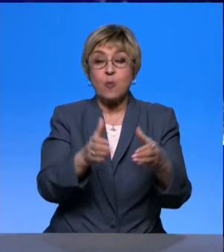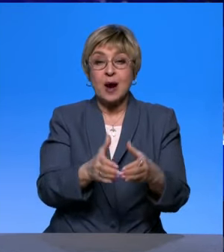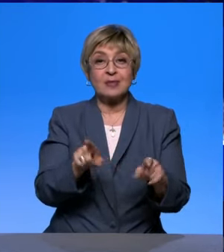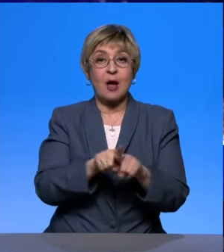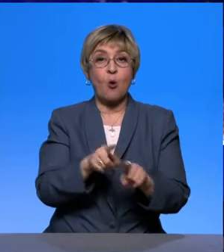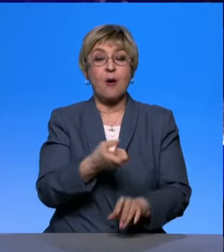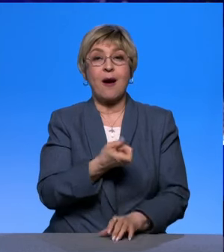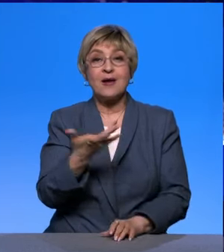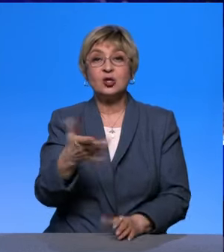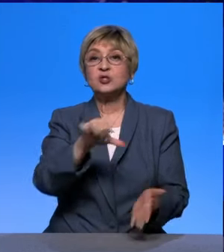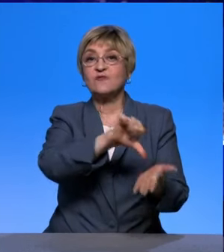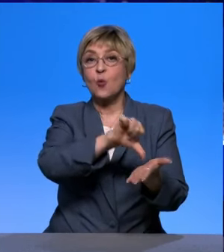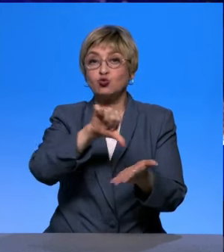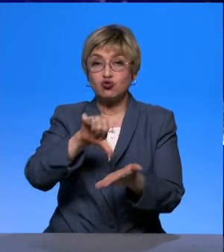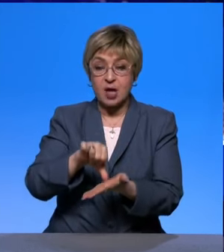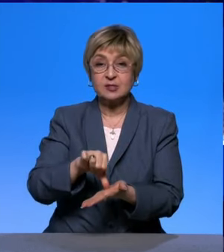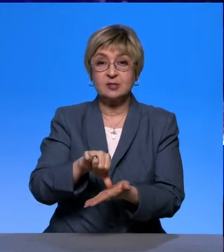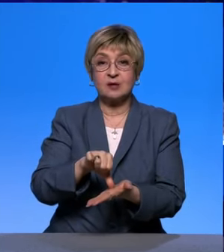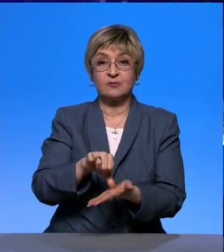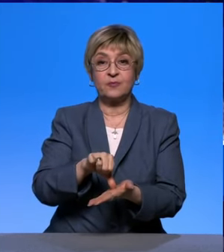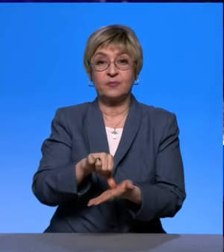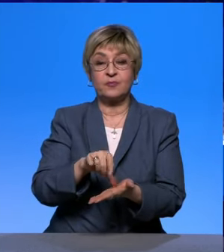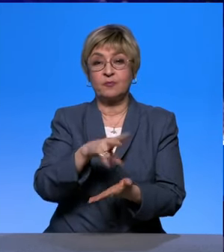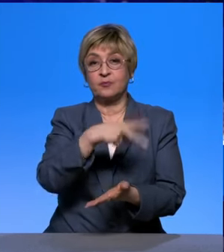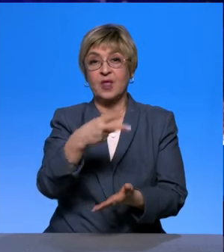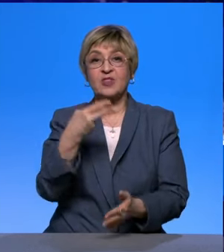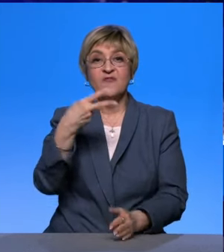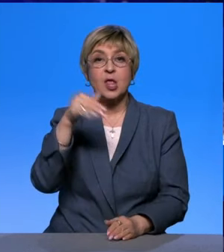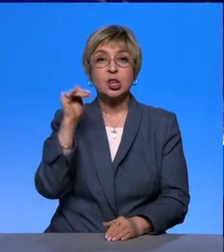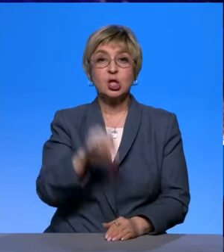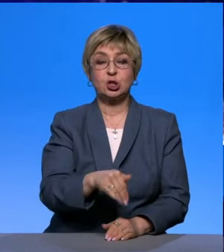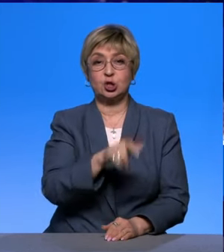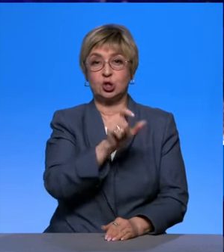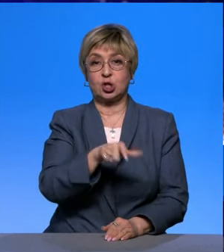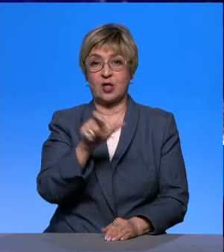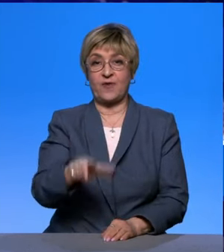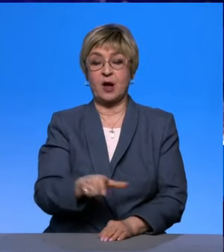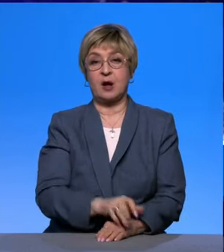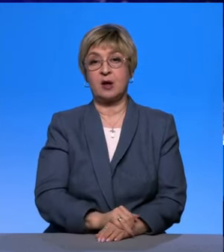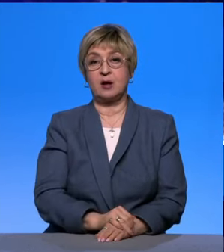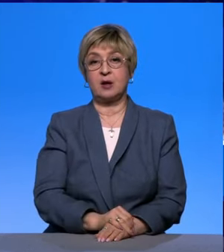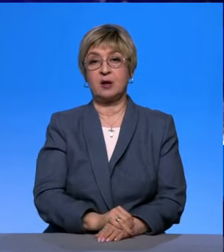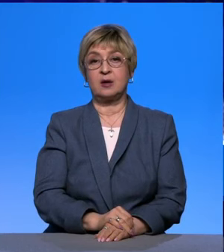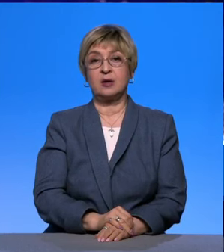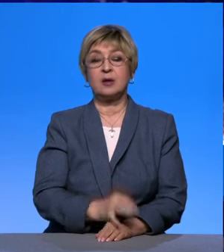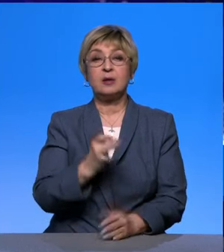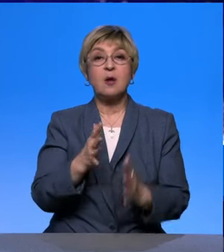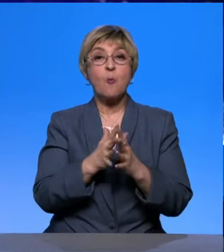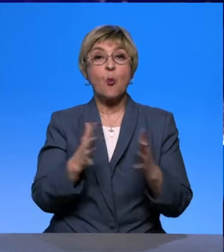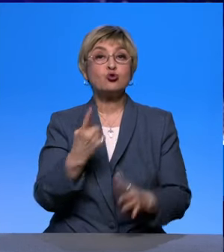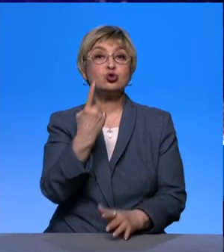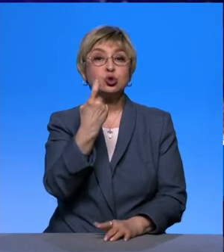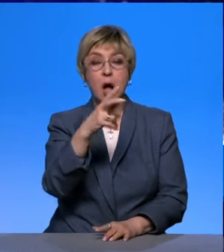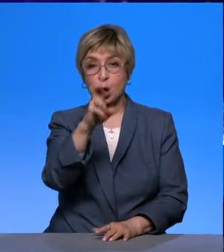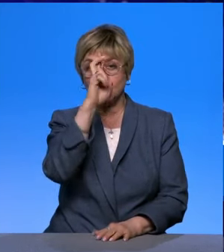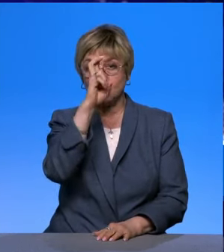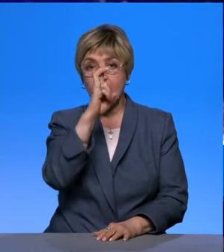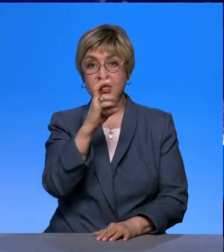количество участников, около 2000, там, насколько я знаю, и вот больше 100 стран,